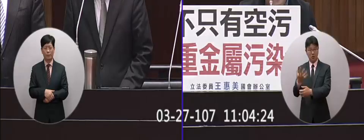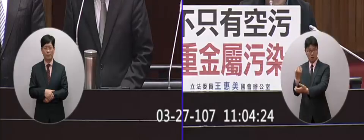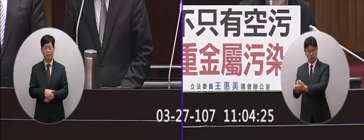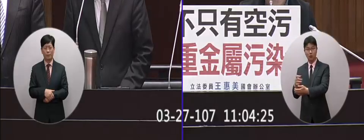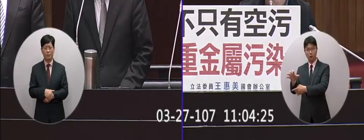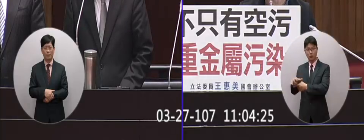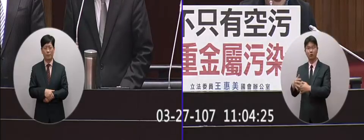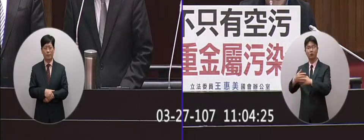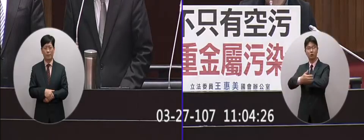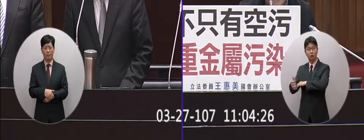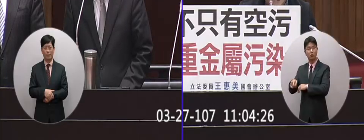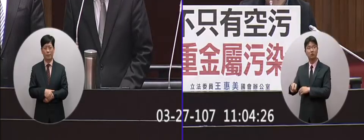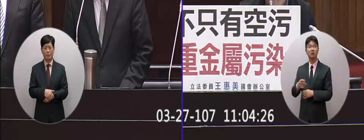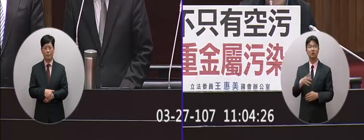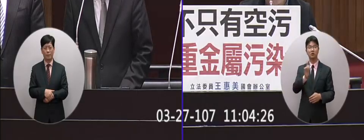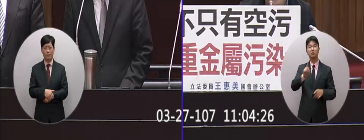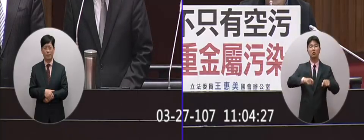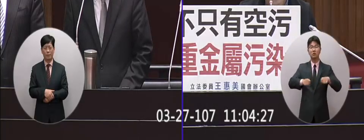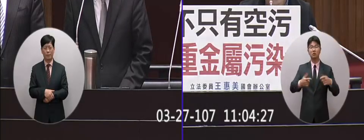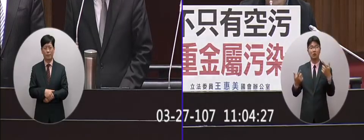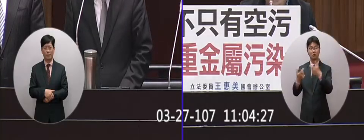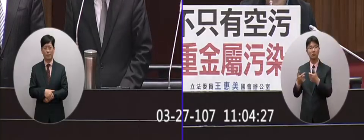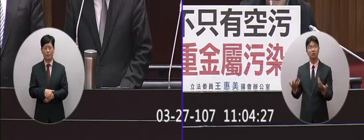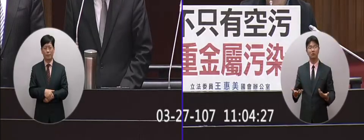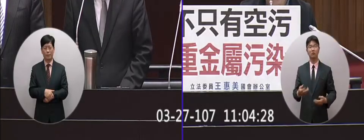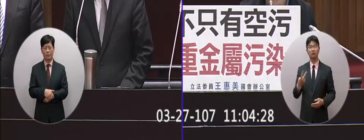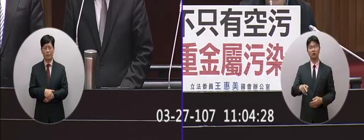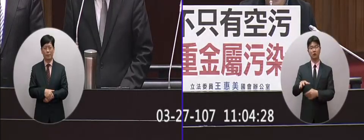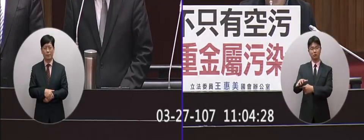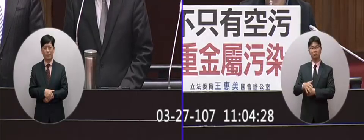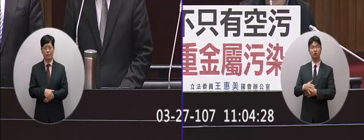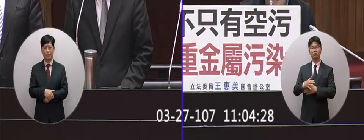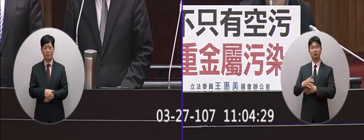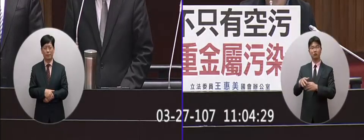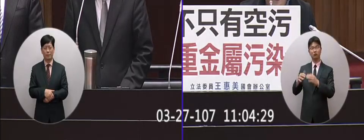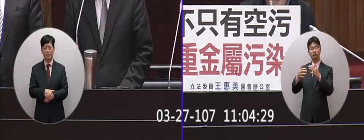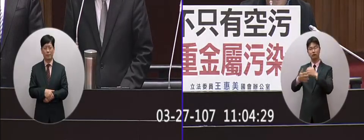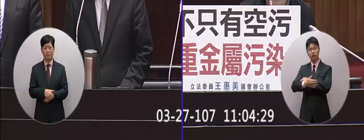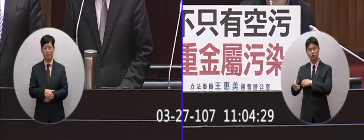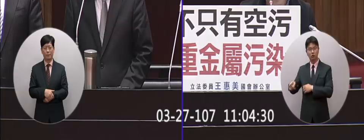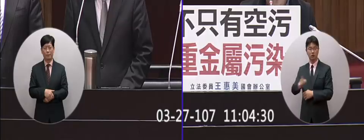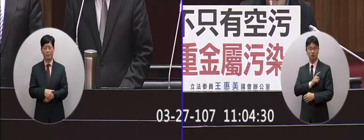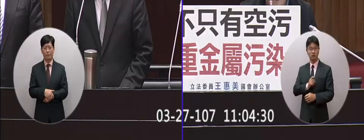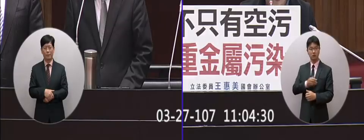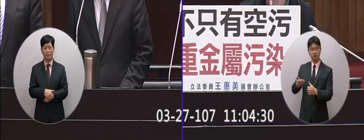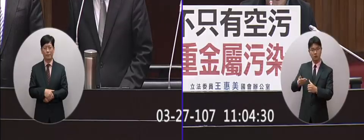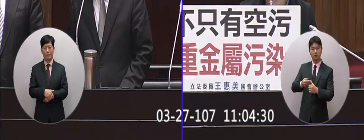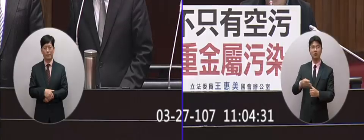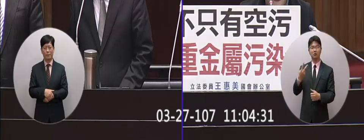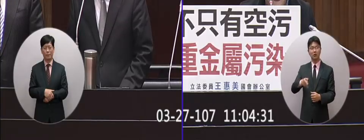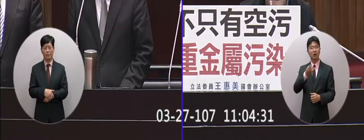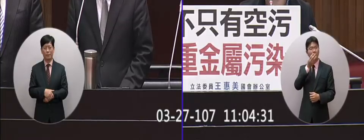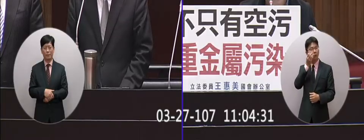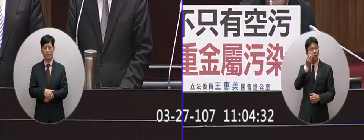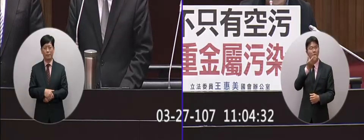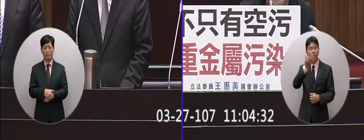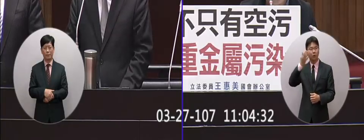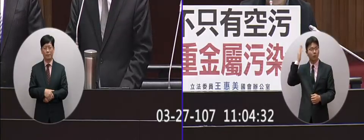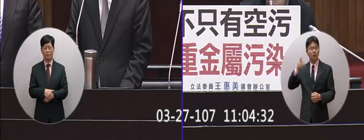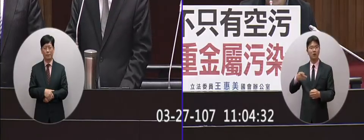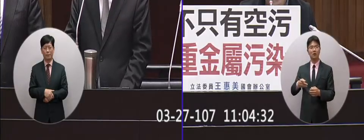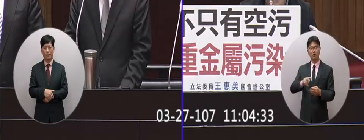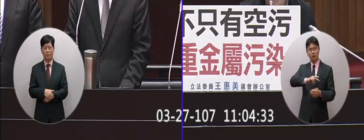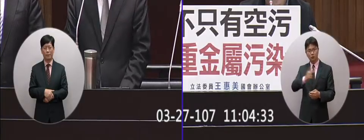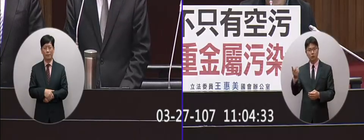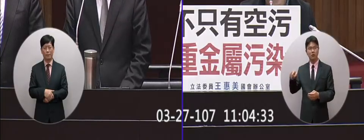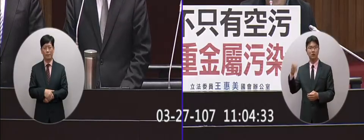这个是不是有没有什么方法？那如何来协助这些农家能够有精致化、有机栽培、观光化的转型？那我